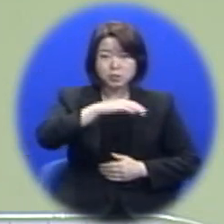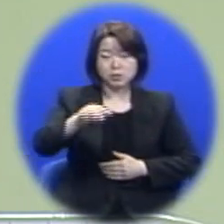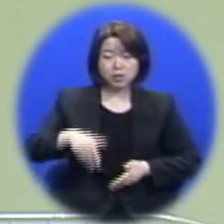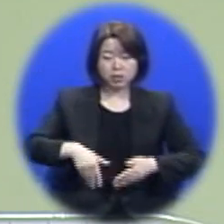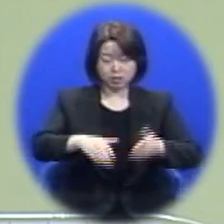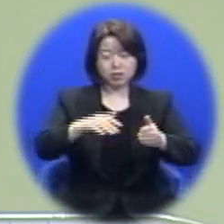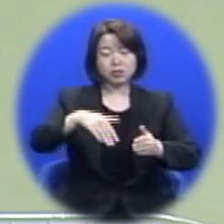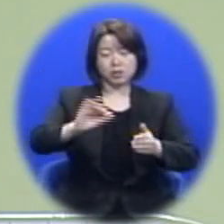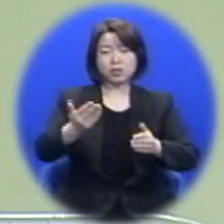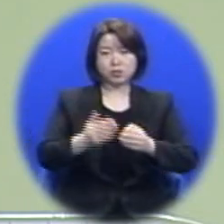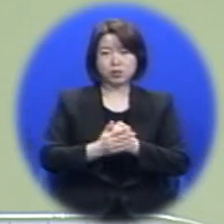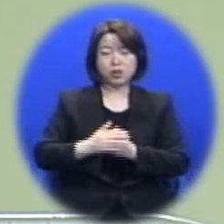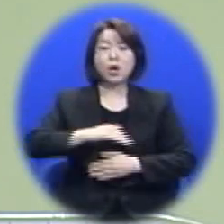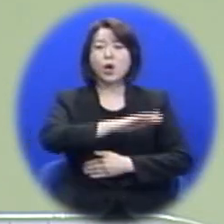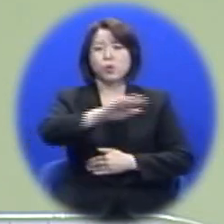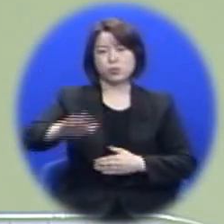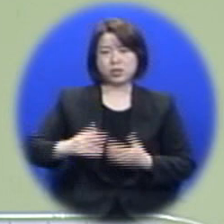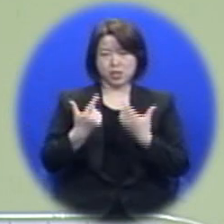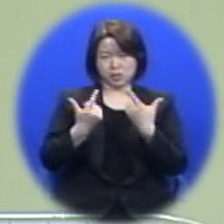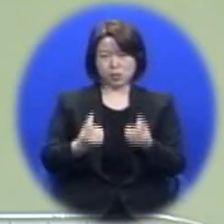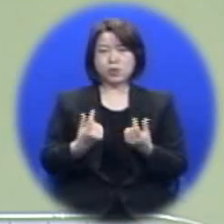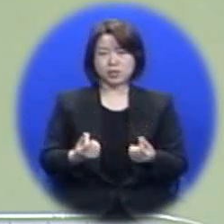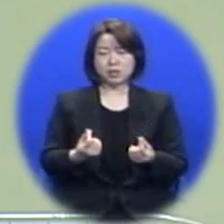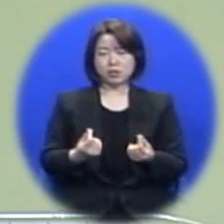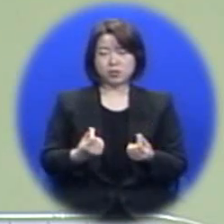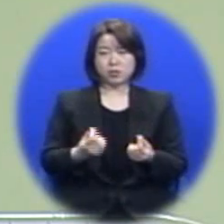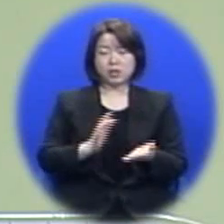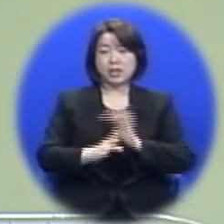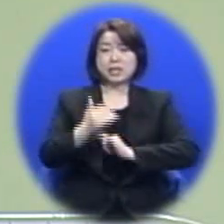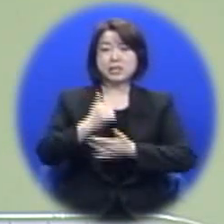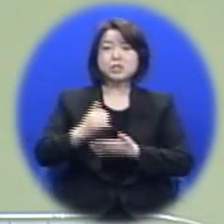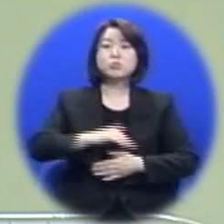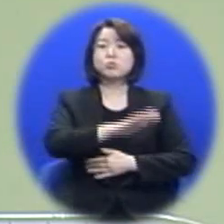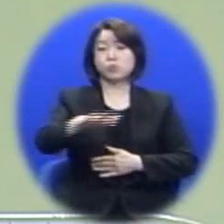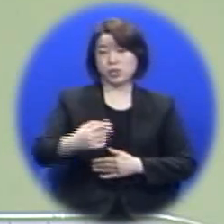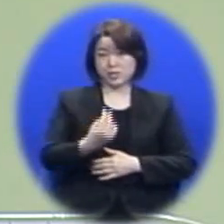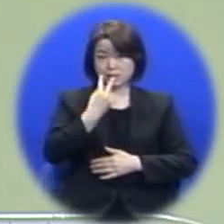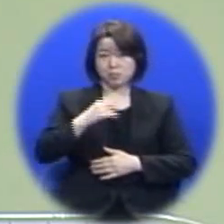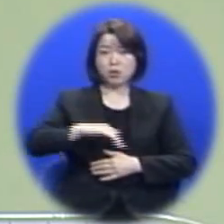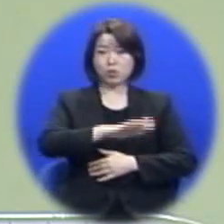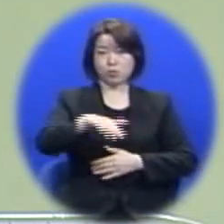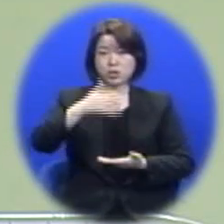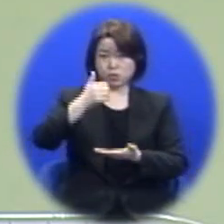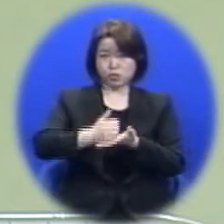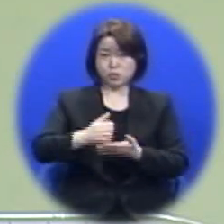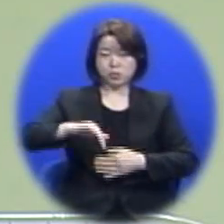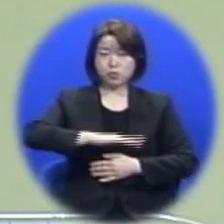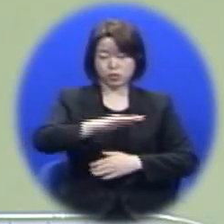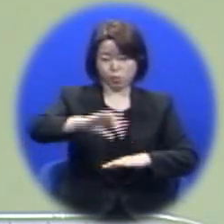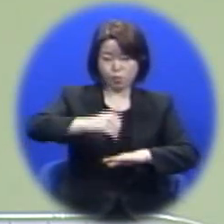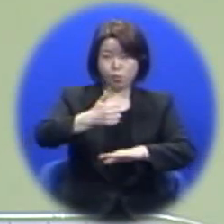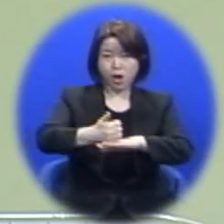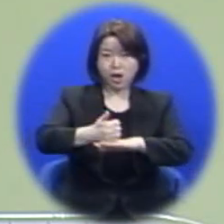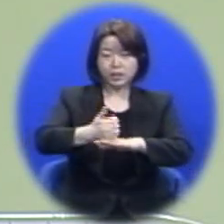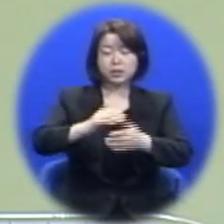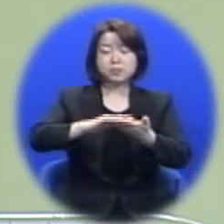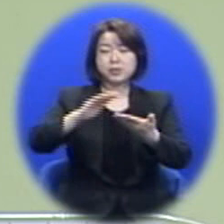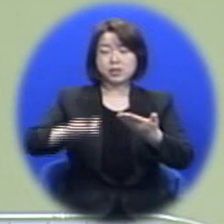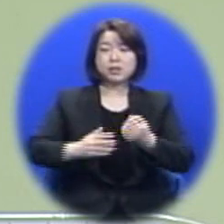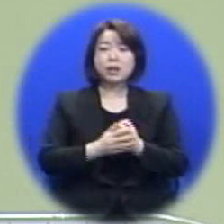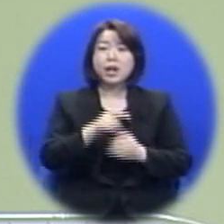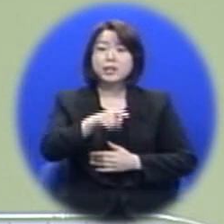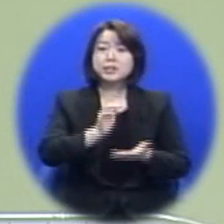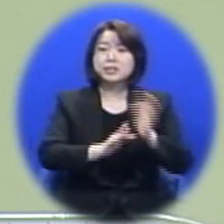우리가 똑같아요 예수님은 우리의 생명 2시고 우리의 주님 2시고 우리의 왕 이십니다 그